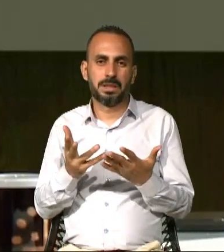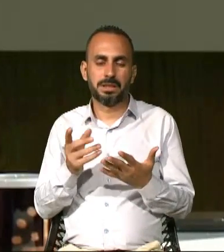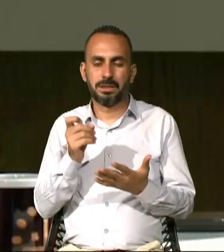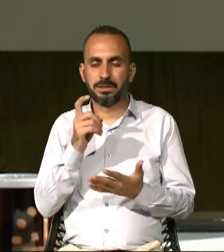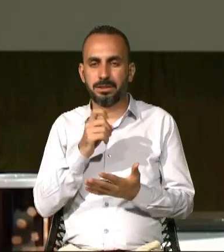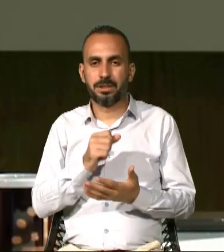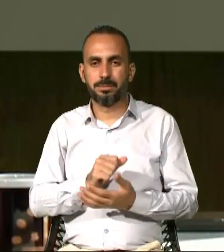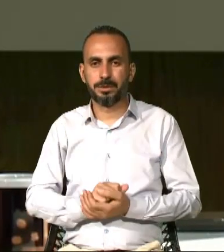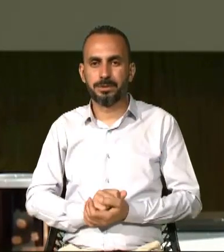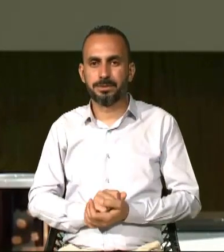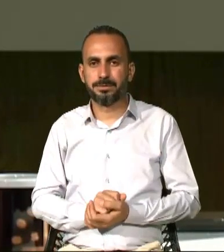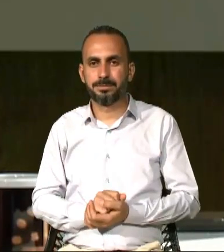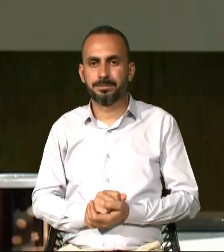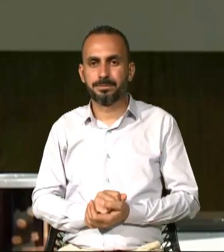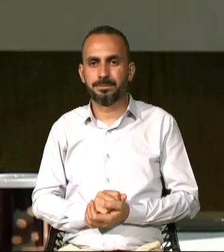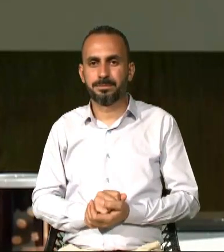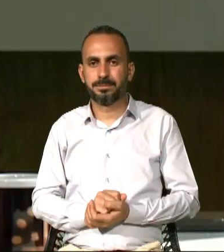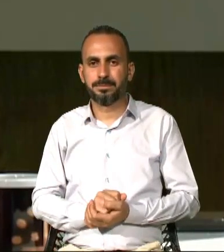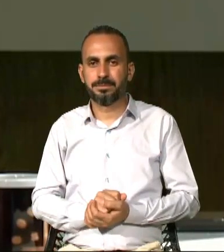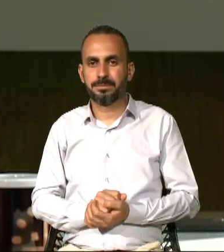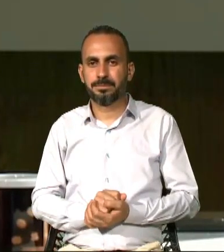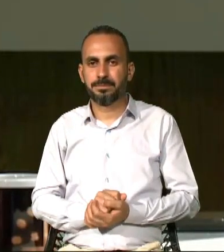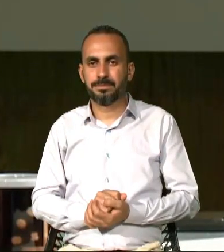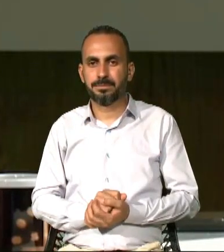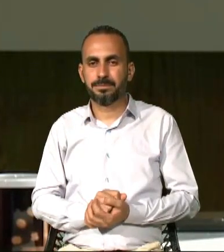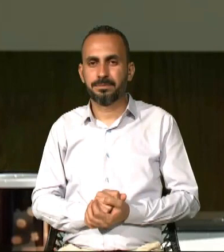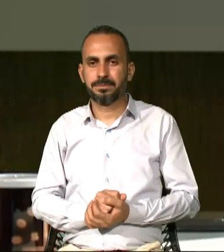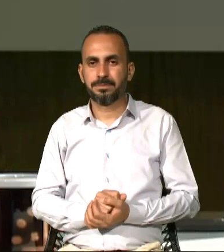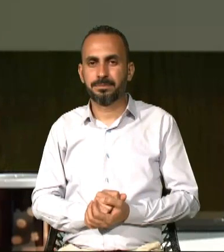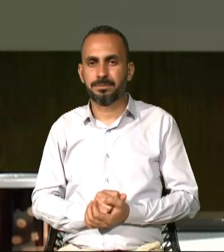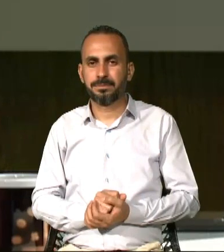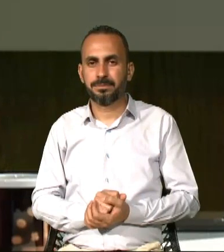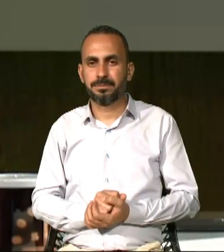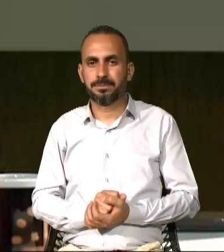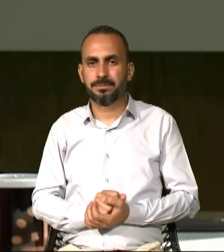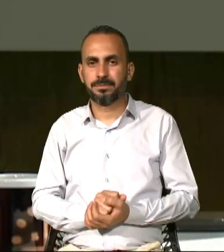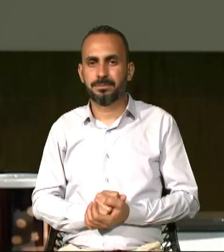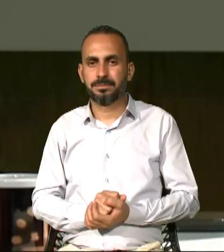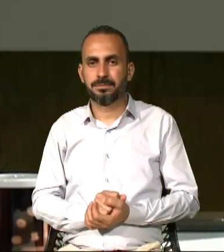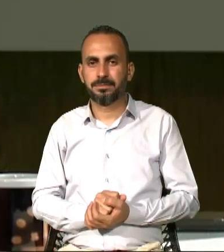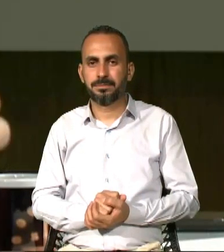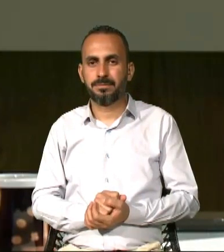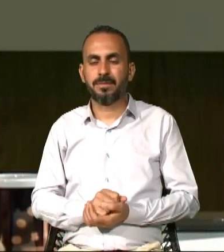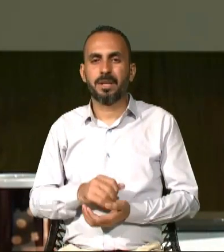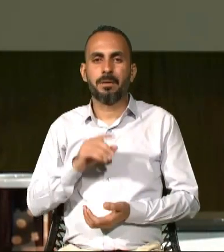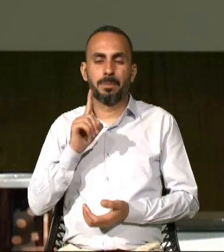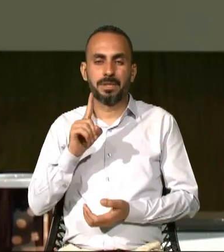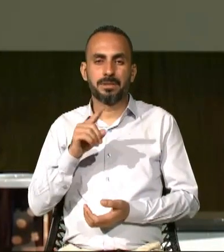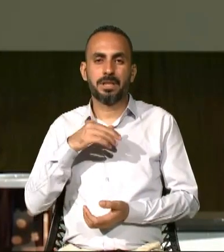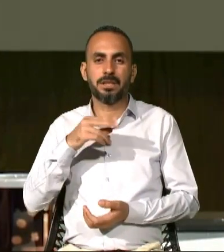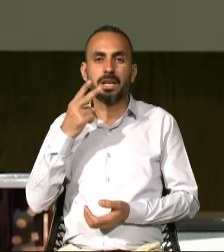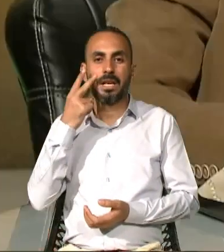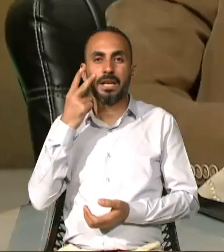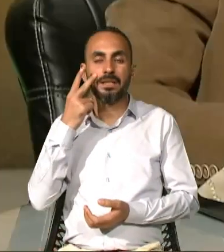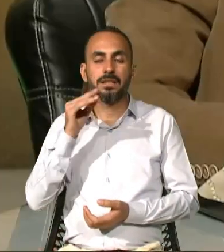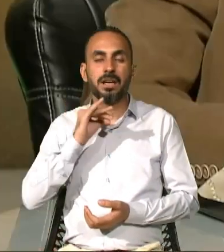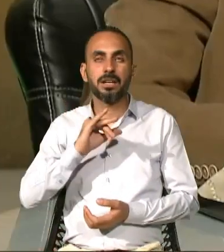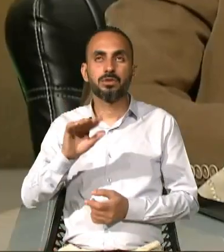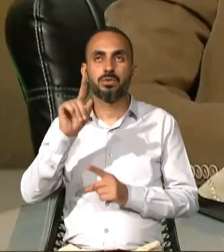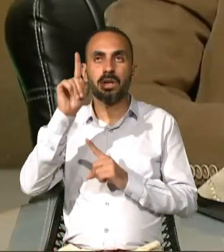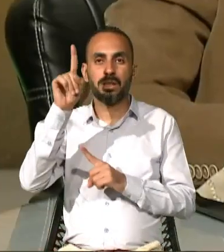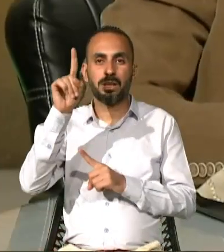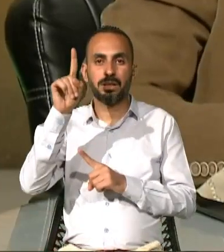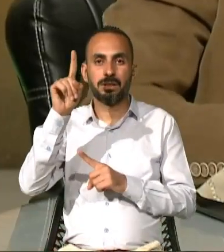العالم الجيل الخليقه كلها. فعلينا ان نكون على استعداد دائما للمجيء